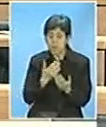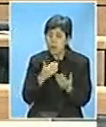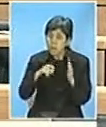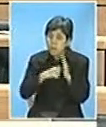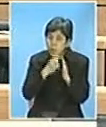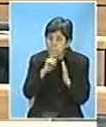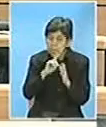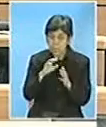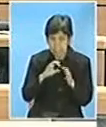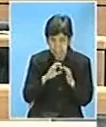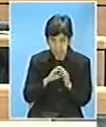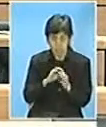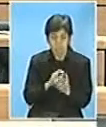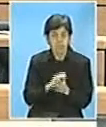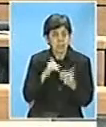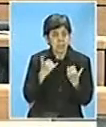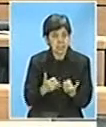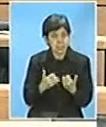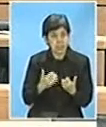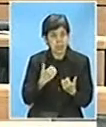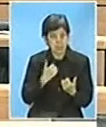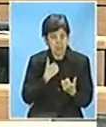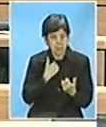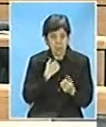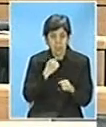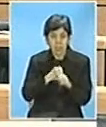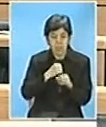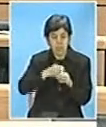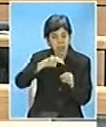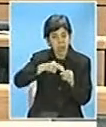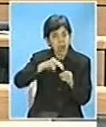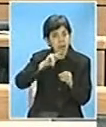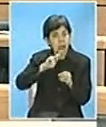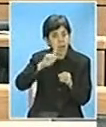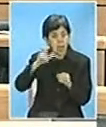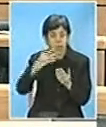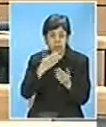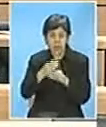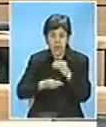อะไรนะครับเกิดจากที่ว่าปัจจุบันนี้เราตึง LPG ราคาที่